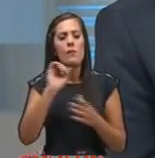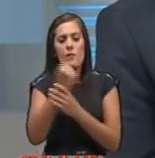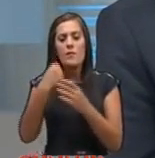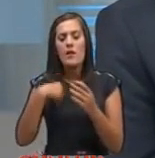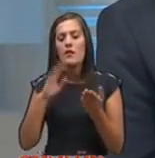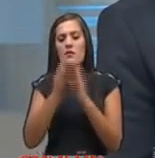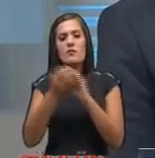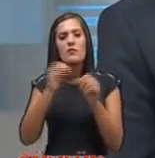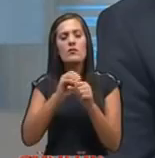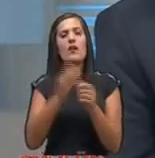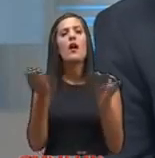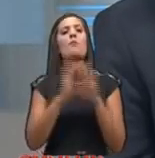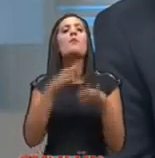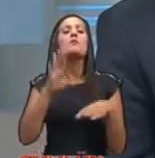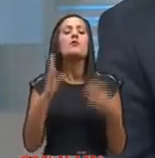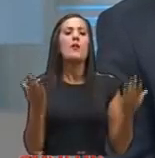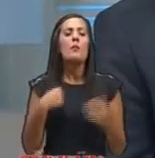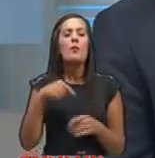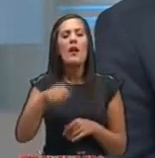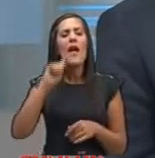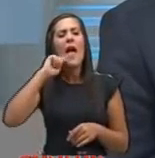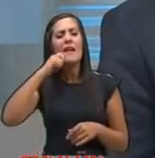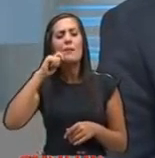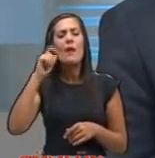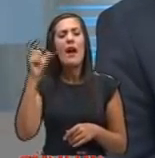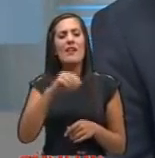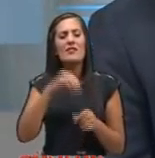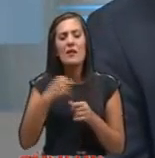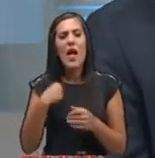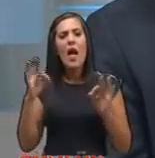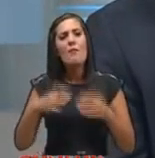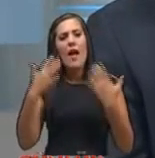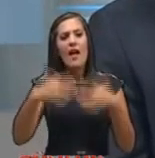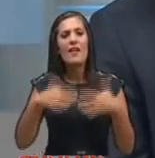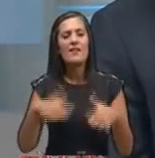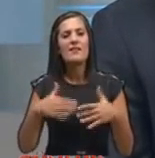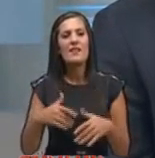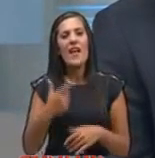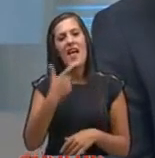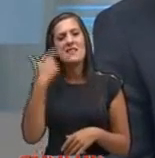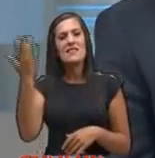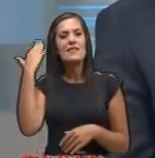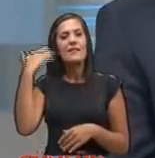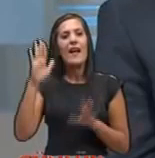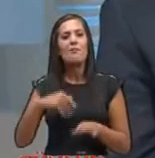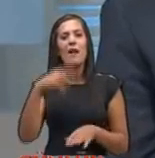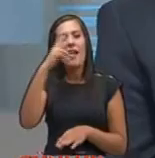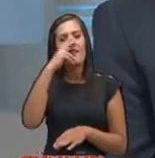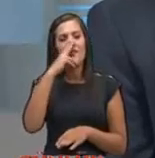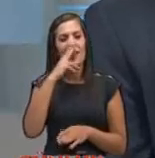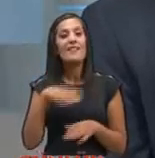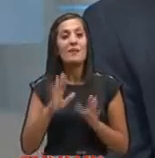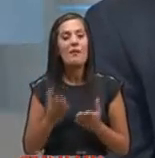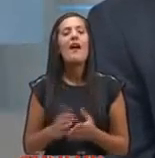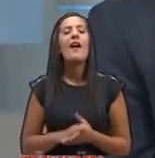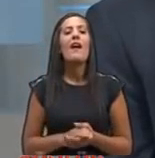sanat sezonunu kapatmıyoruz ama böyle bir Ekim ayında hep bir heyecanlanırız. Biz eskiden kalma alışkanlıklar evet, değil mi?